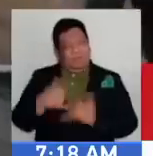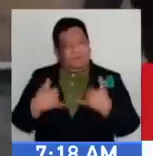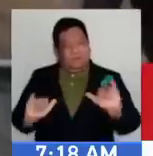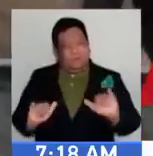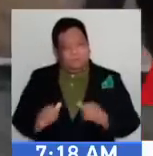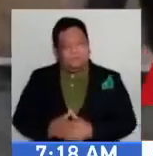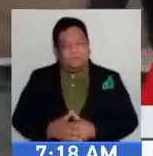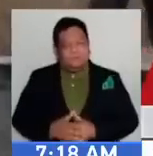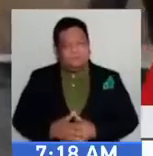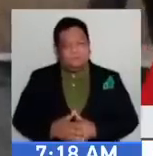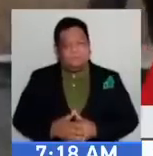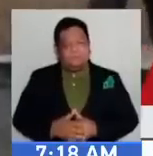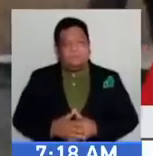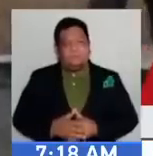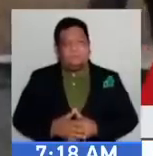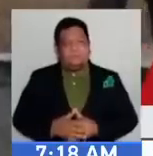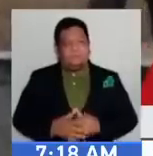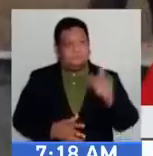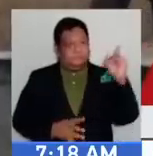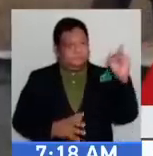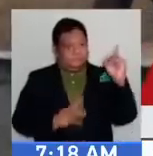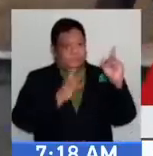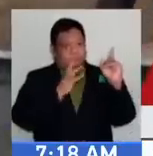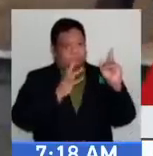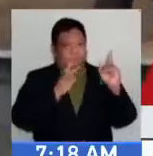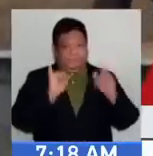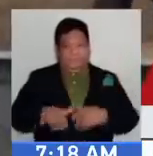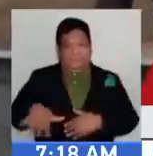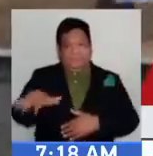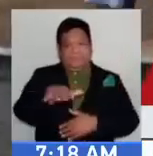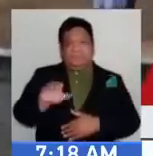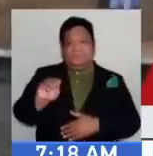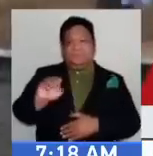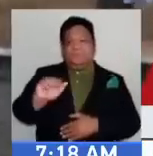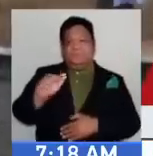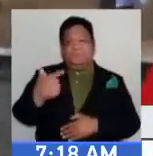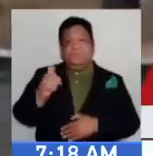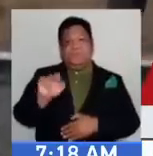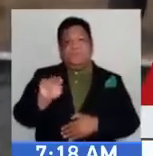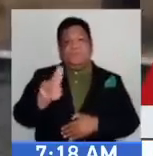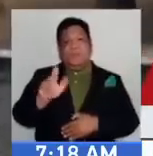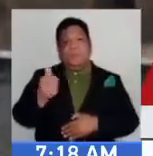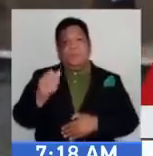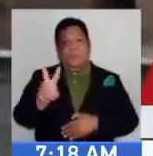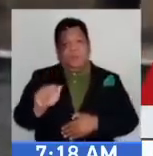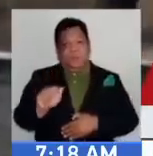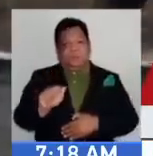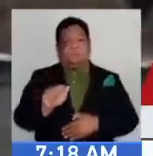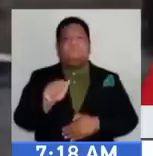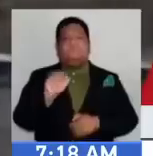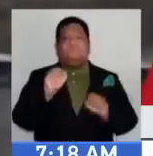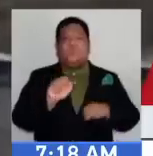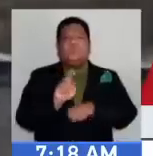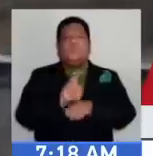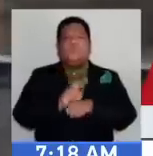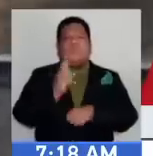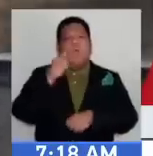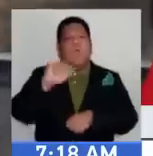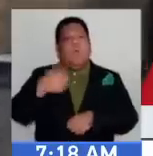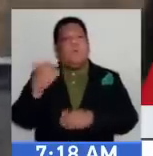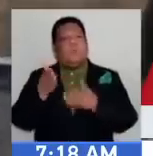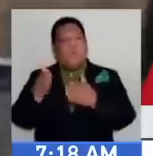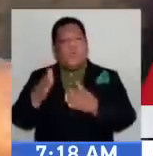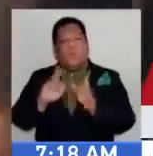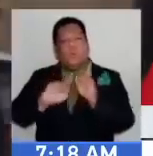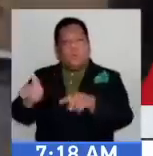Maginhawa kasi serves as an alternate route for mga motorists going for 1 to Commonwealth, 2 going to Katipunan. So mahalaga yan, lalong-lalo na pag